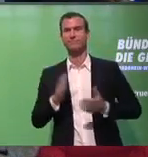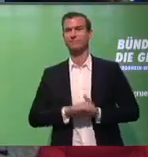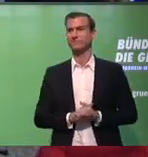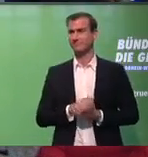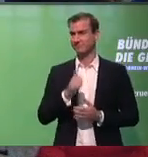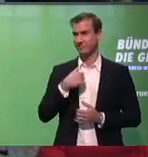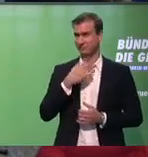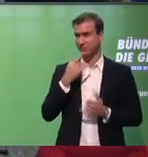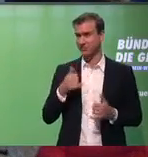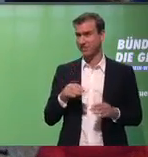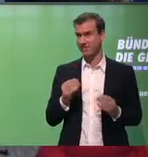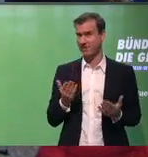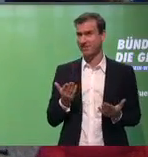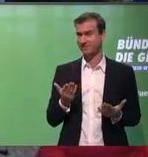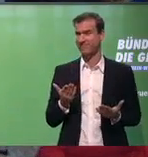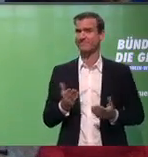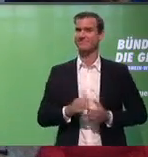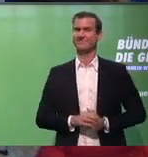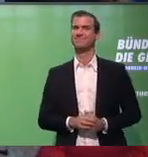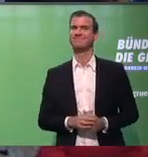Gerne.